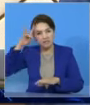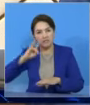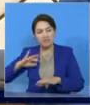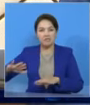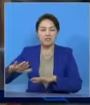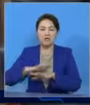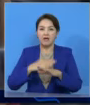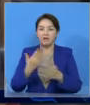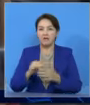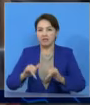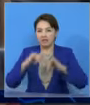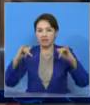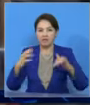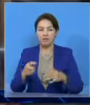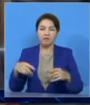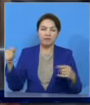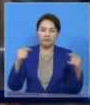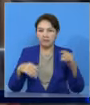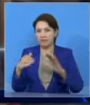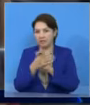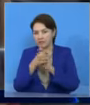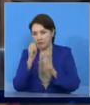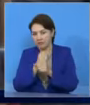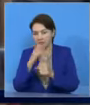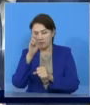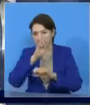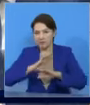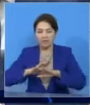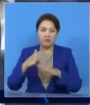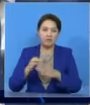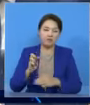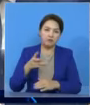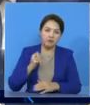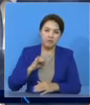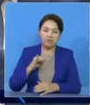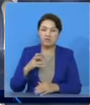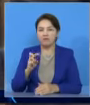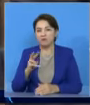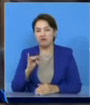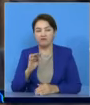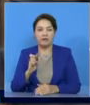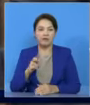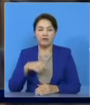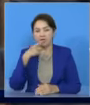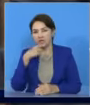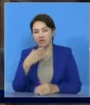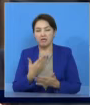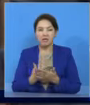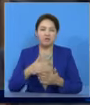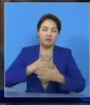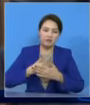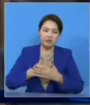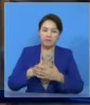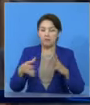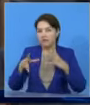Азербайджана, а также для развития всестороннего взаимодействия двух стран. Нурлан Нигматуллин и Сагиба Гафарова высказались за